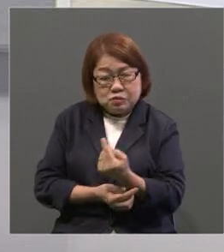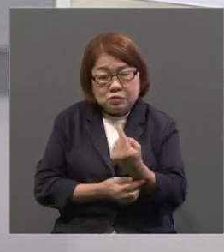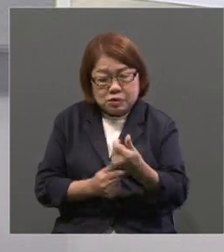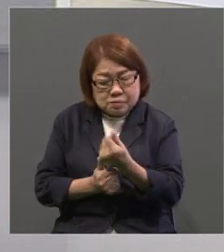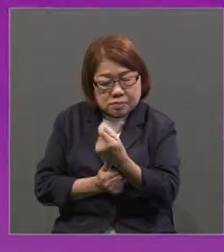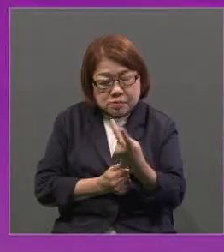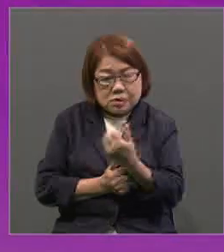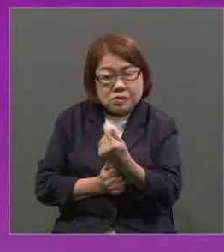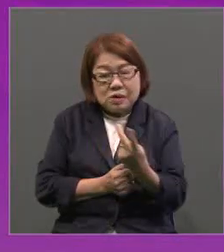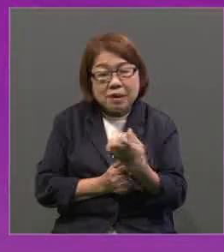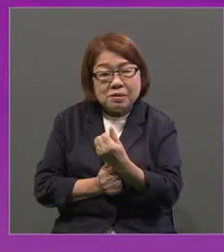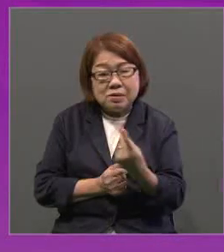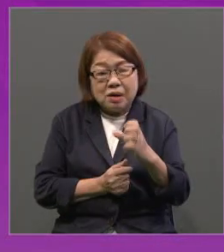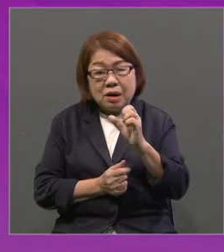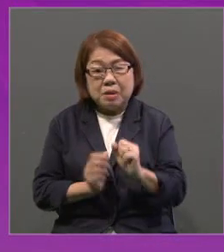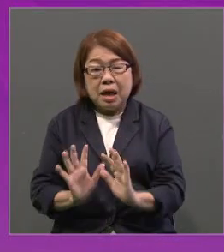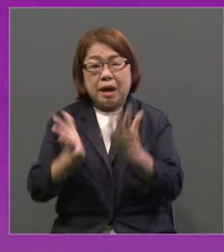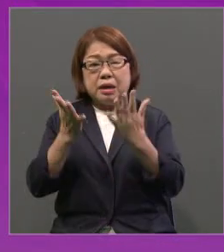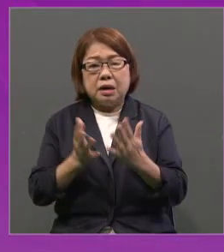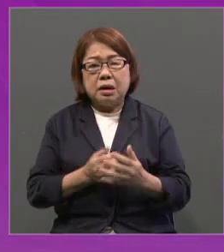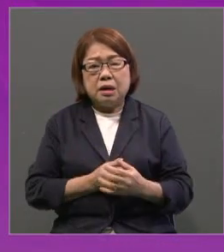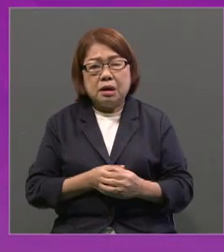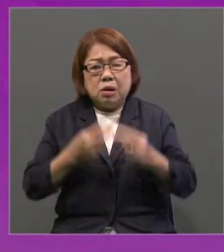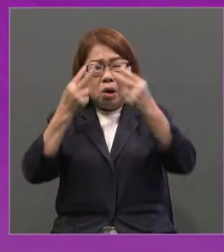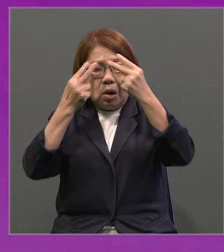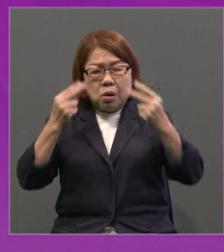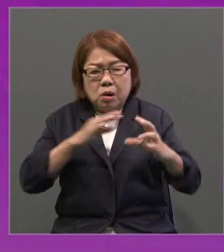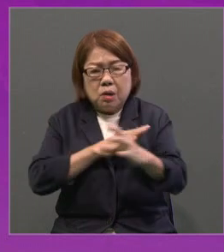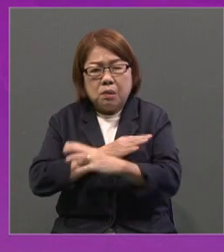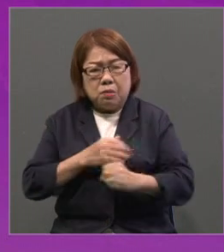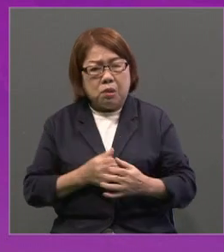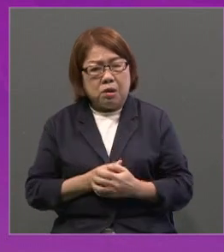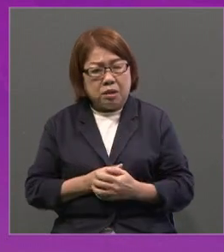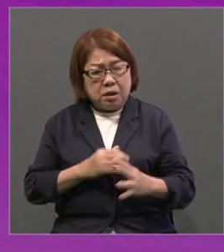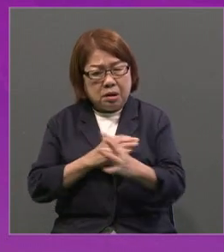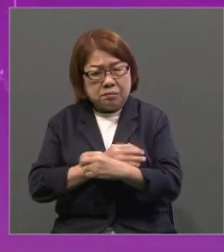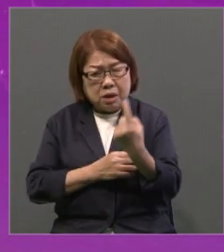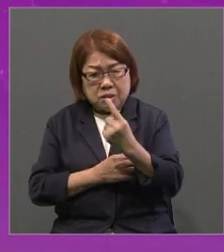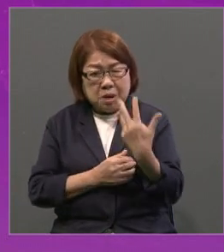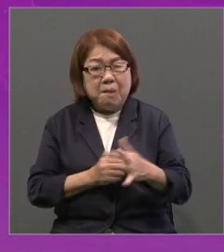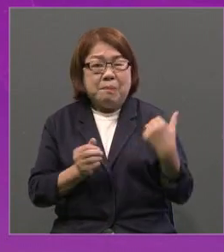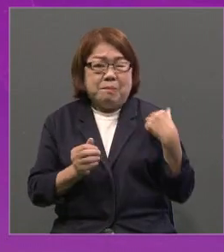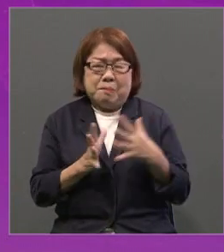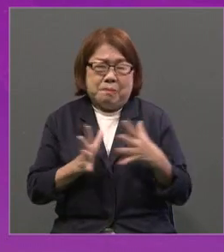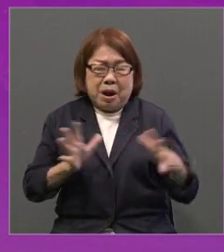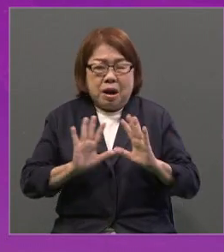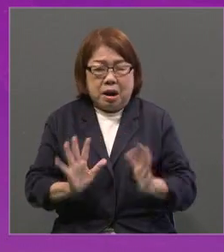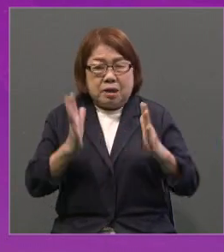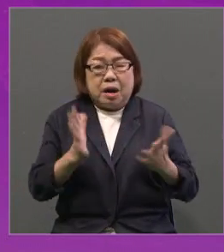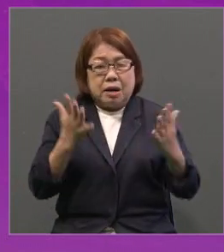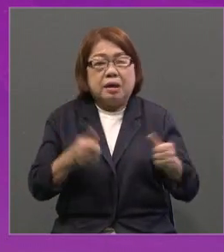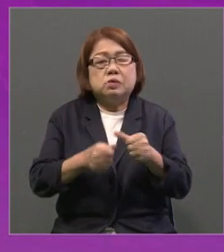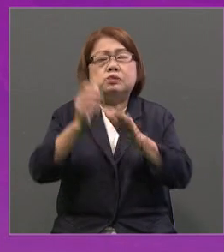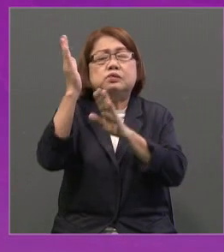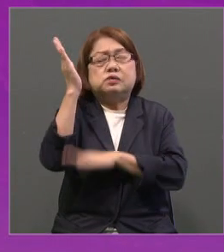ประปาปรากฏว่ามีโจรไปลักขโมยครับซึ่งไม่ใช่มีแค่นิดๆหน่อยๆนะแต่ตอนนี้ชุมมากในพื้นที่อำเภอเมือง